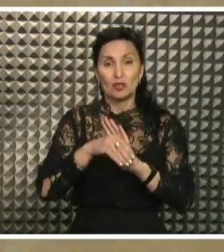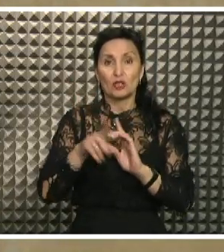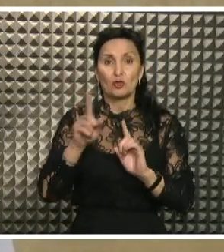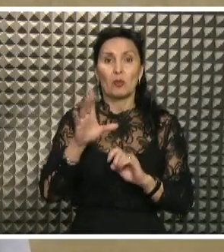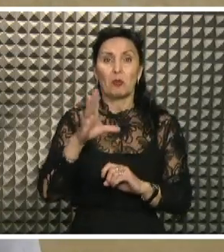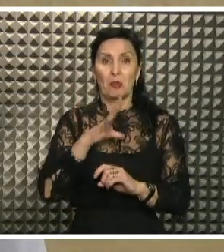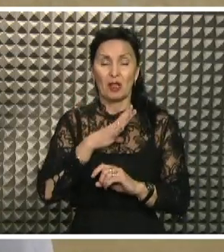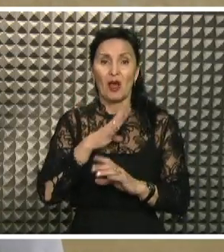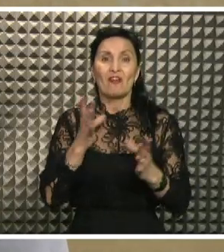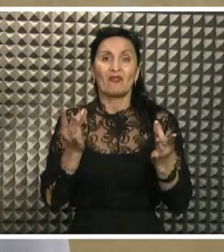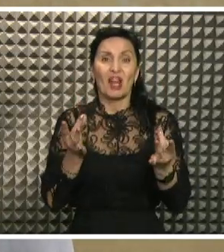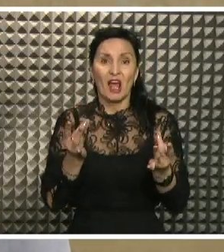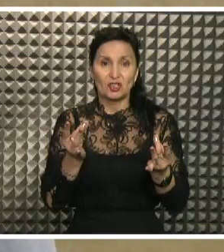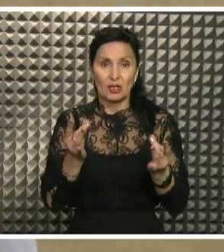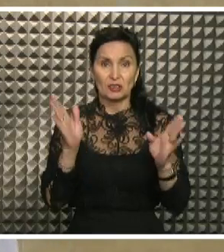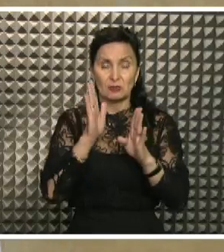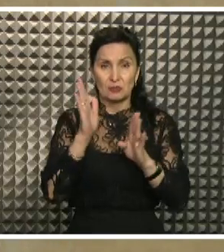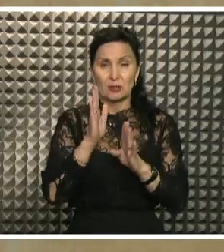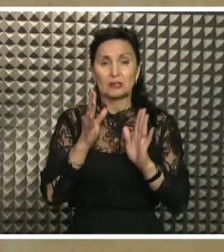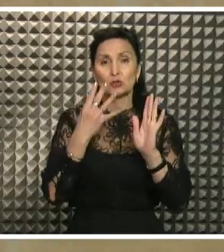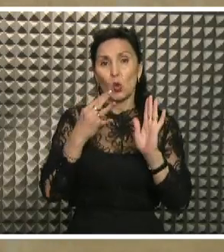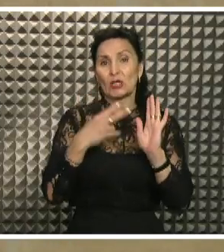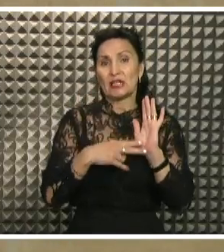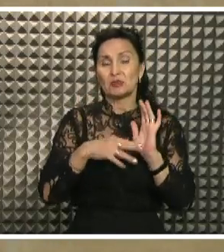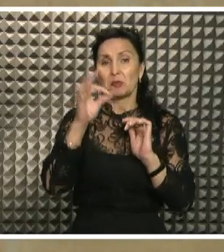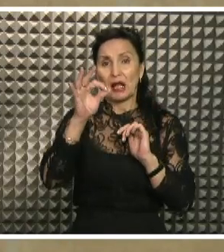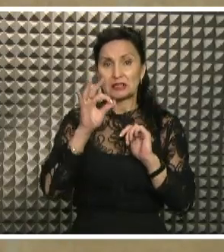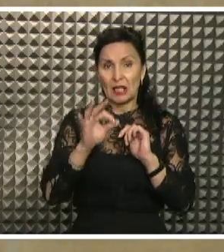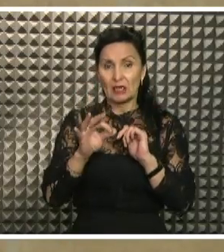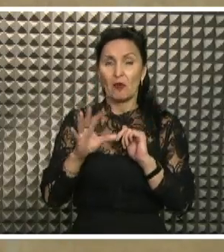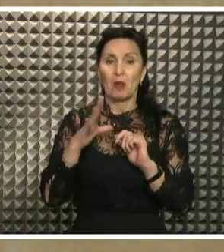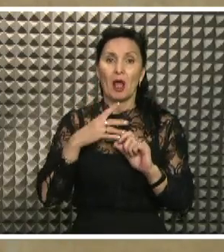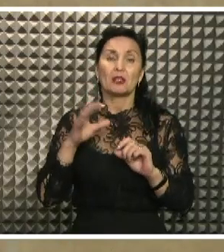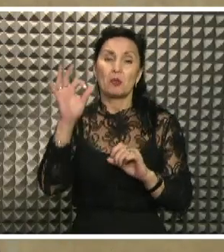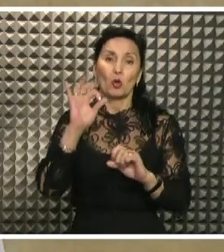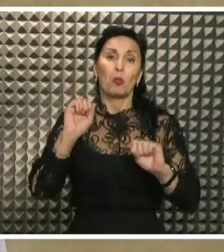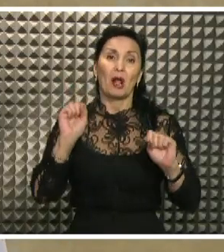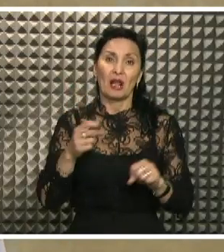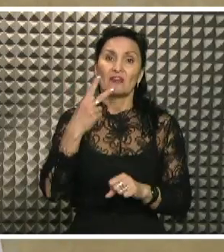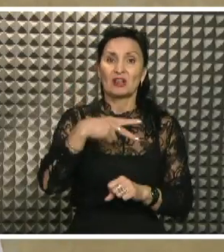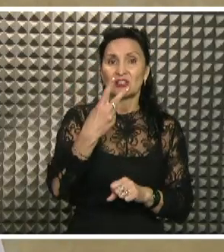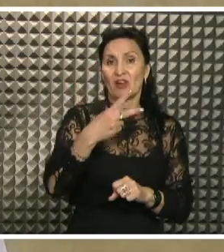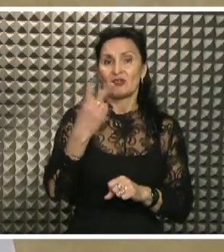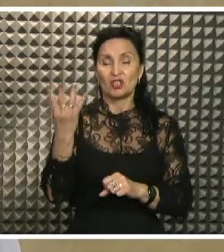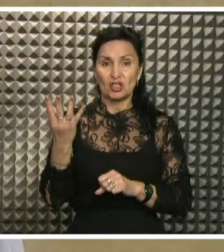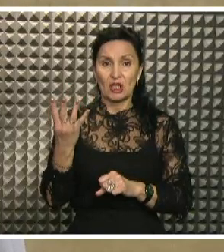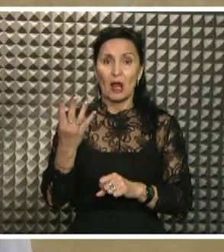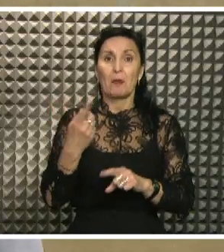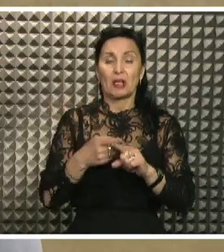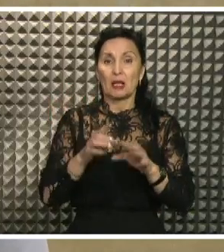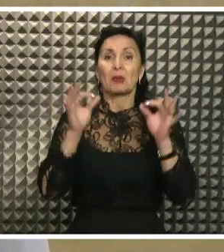была относительная влажность, как мы говорили, 40-70%, чтобы у нас температура была прохладная, 22-24